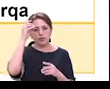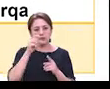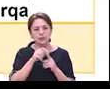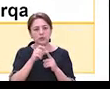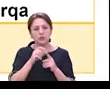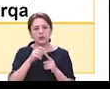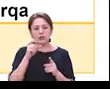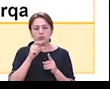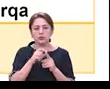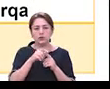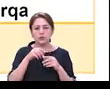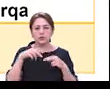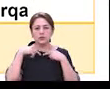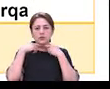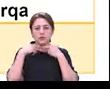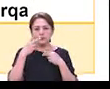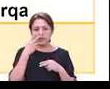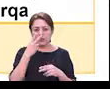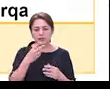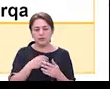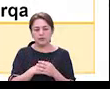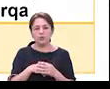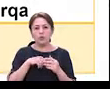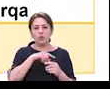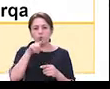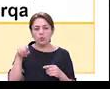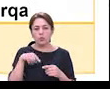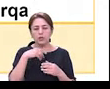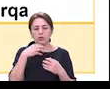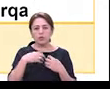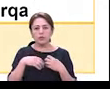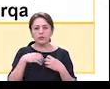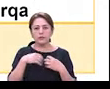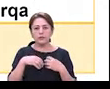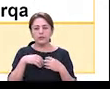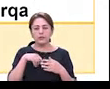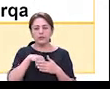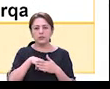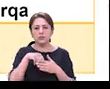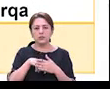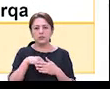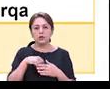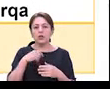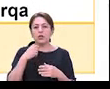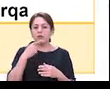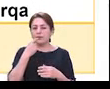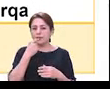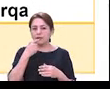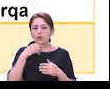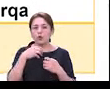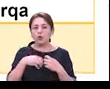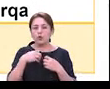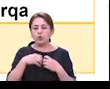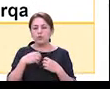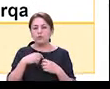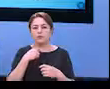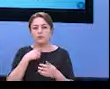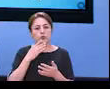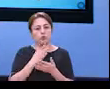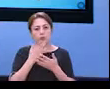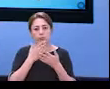so'zimizdagi so'zlarga diqqat bilan qarangchi. Ular orasida tovushlarda til o'rta tovushi